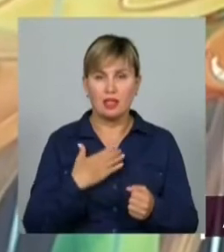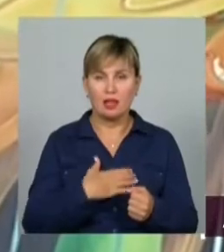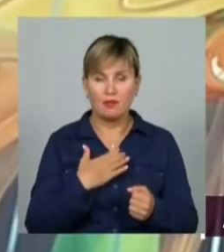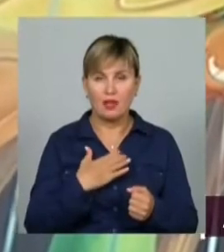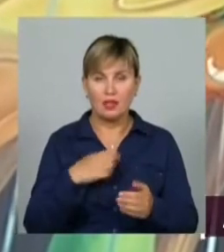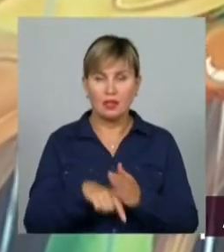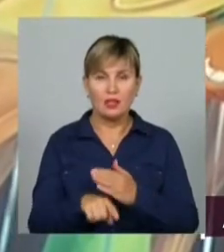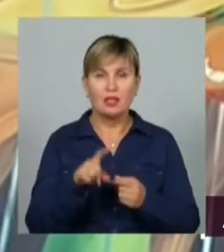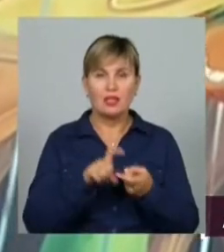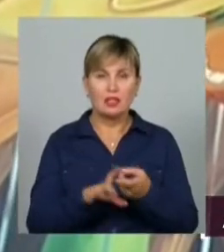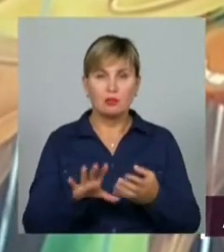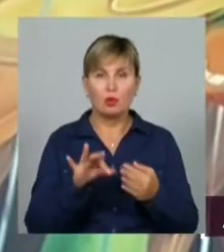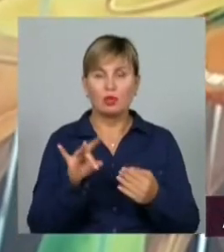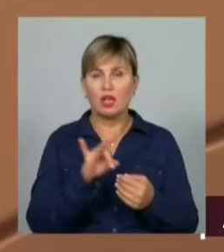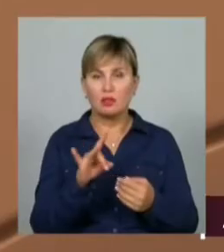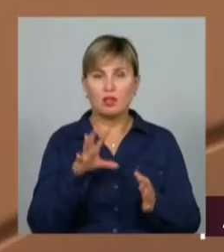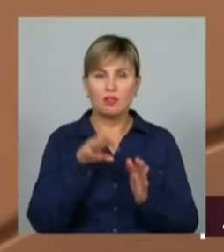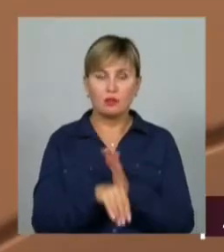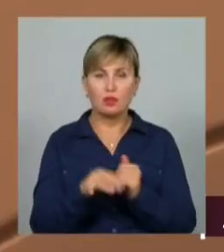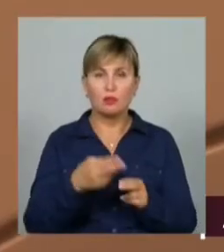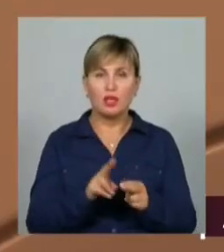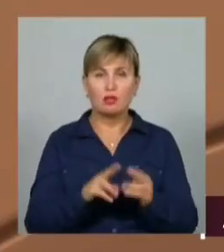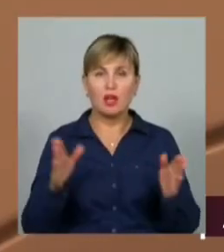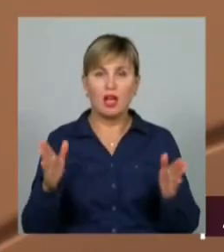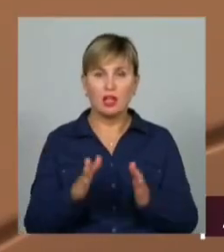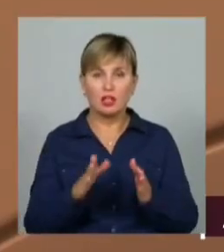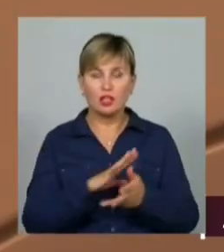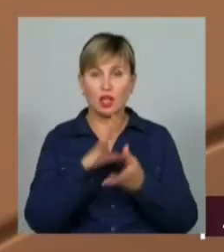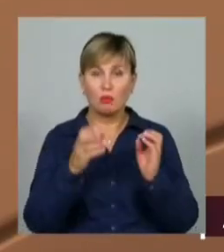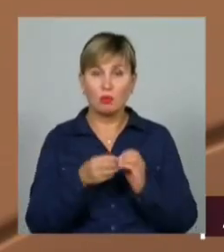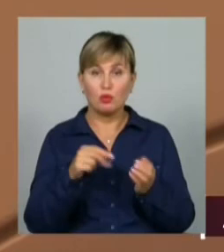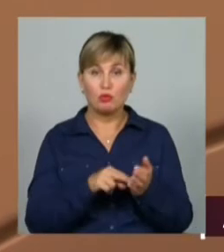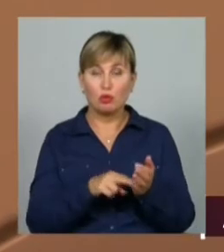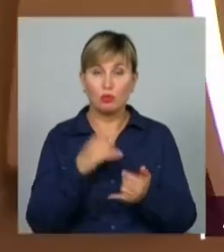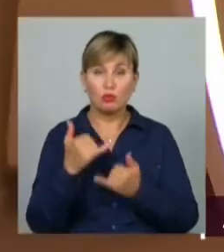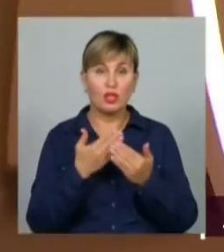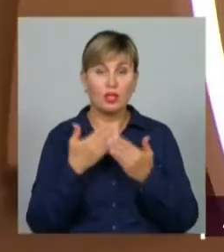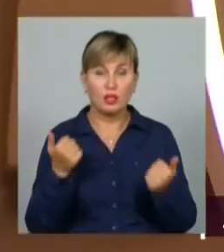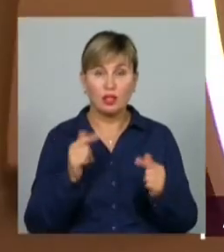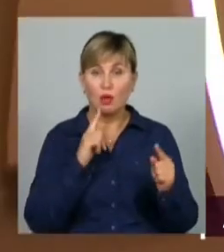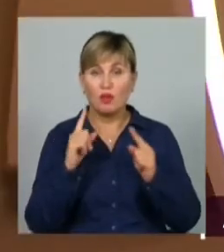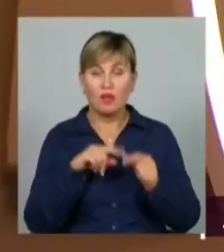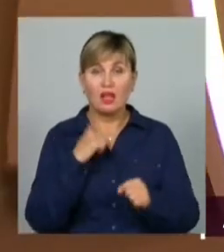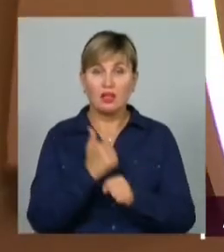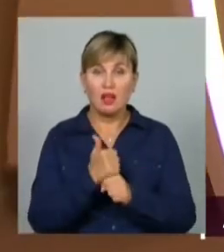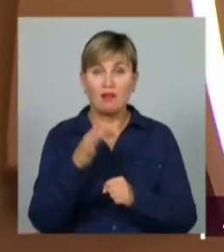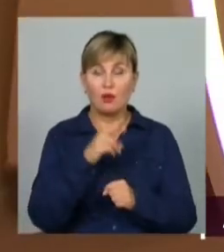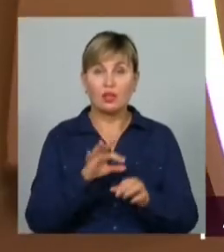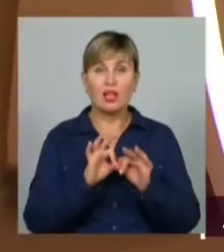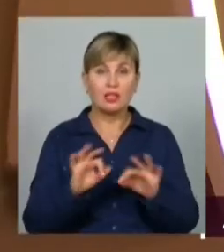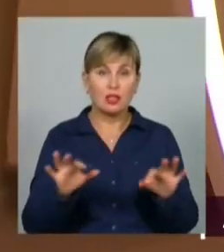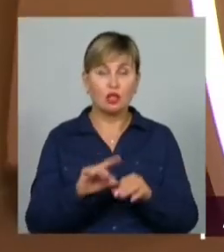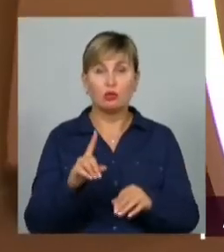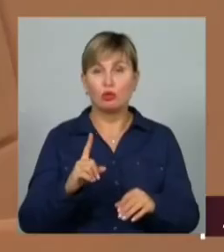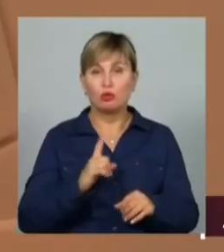пакету, независимо от размера взноса. При этом ограничений в объеме и стоимости услуг нет. На брифинге глава фонда также рассказал, что